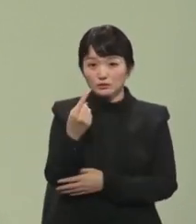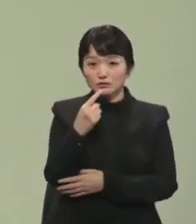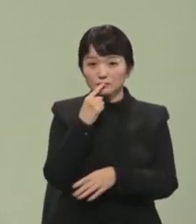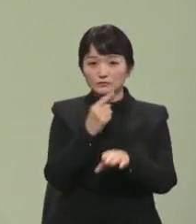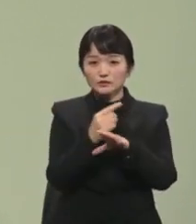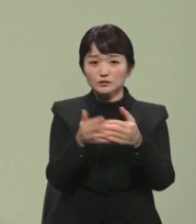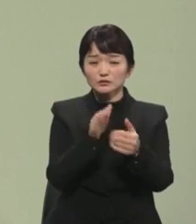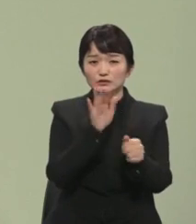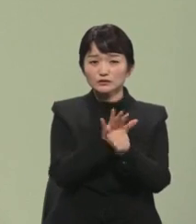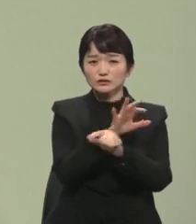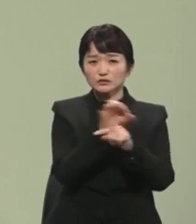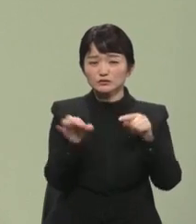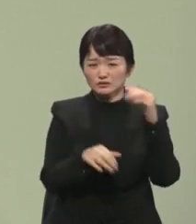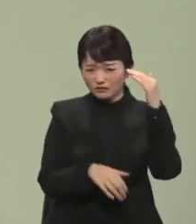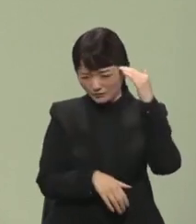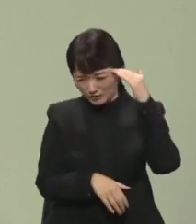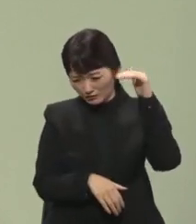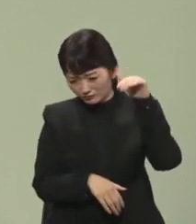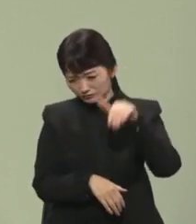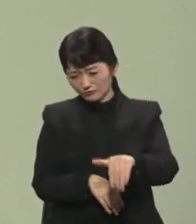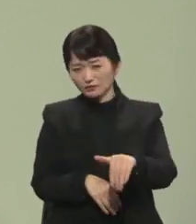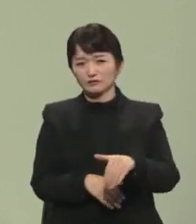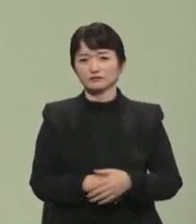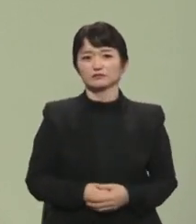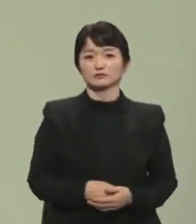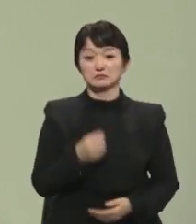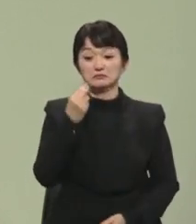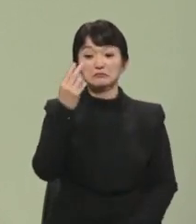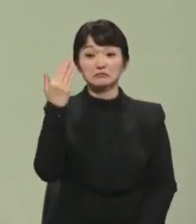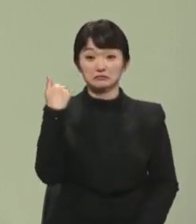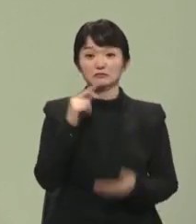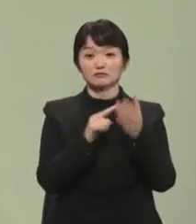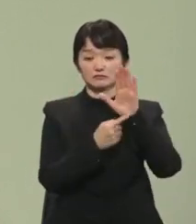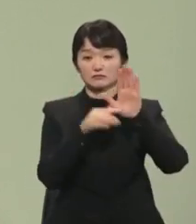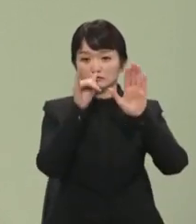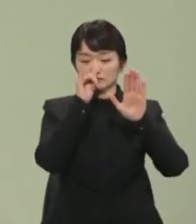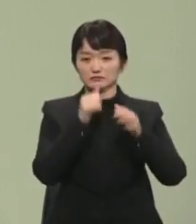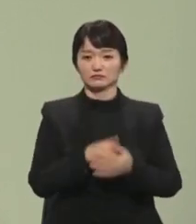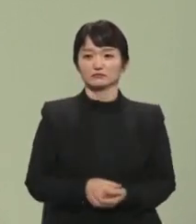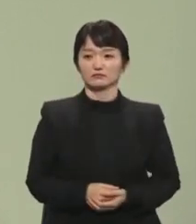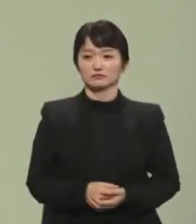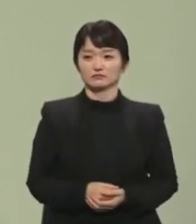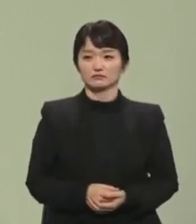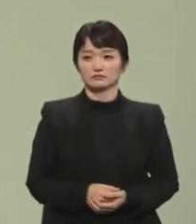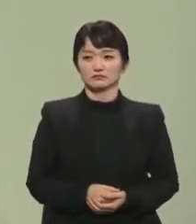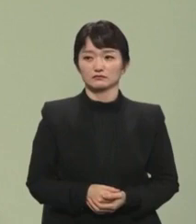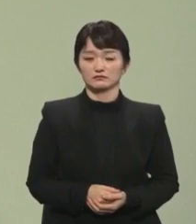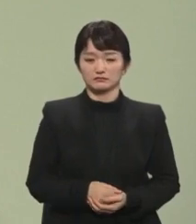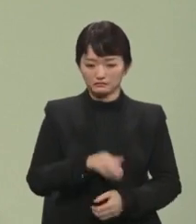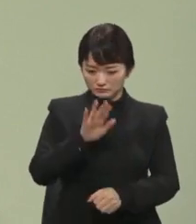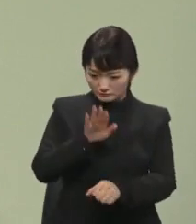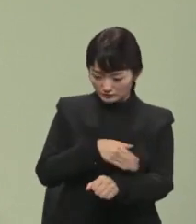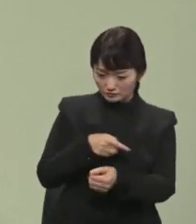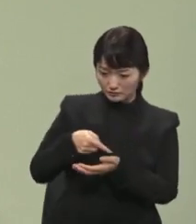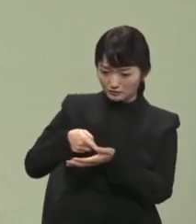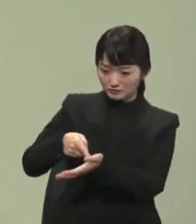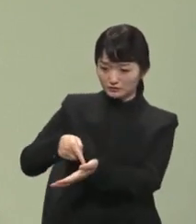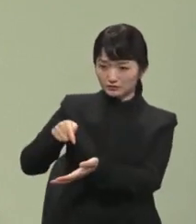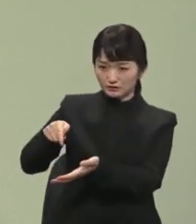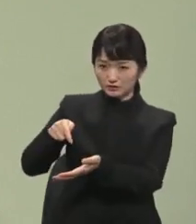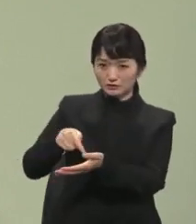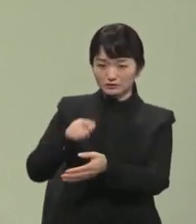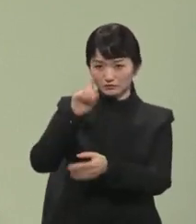이런 얘기는 한 몇 달 전부터 나왔고요 근데 여기에 대해서 제가 봤 때 어 문제제기를 제대로 못하는 비명에 책임을